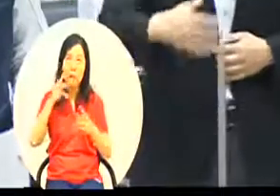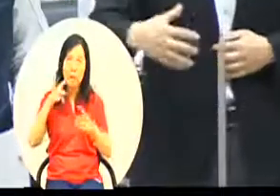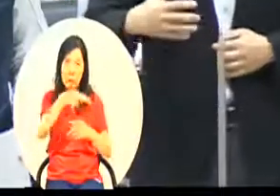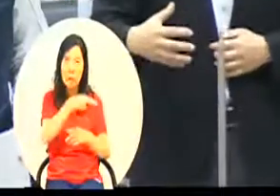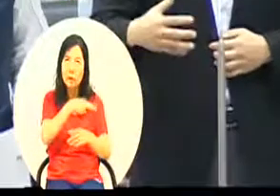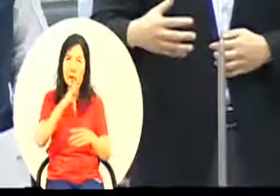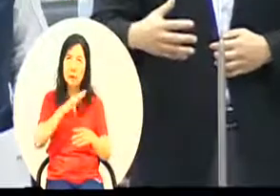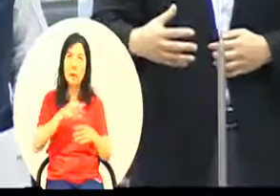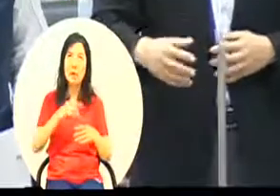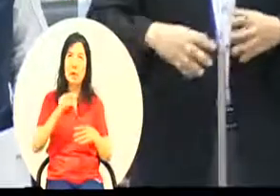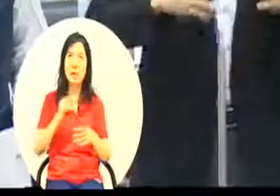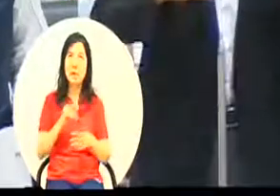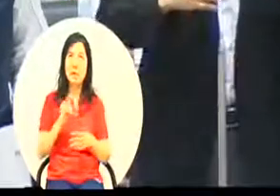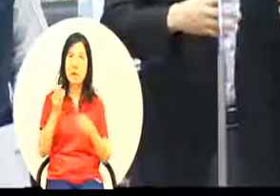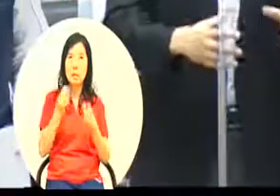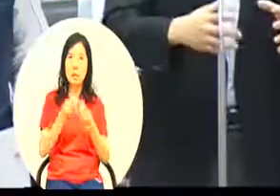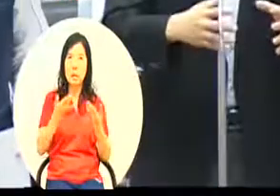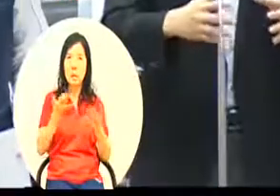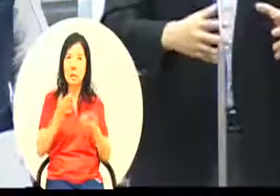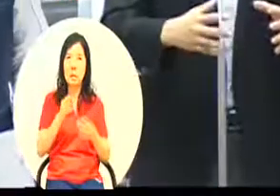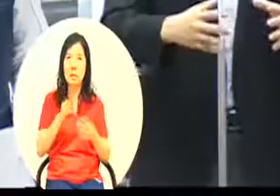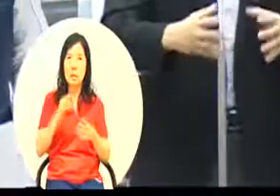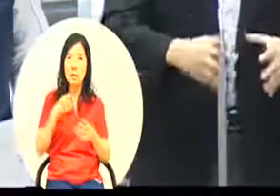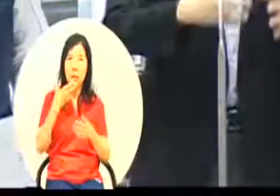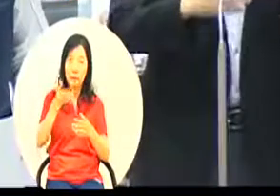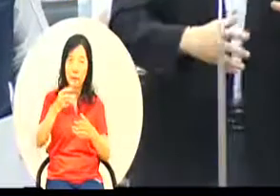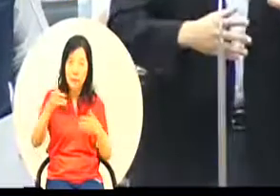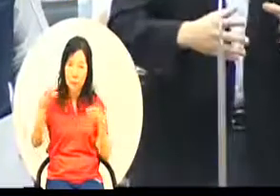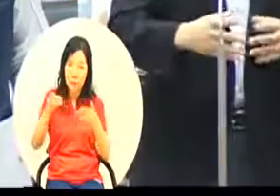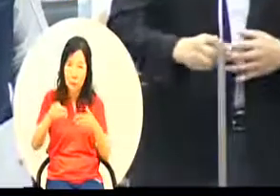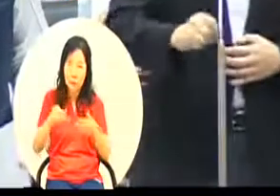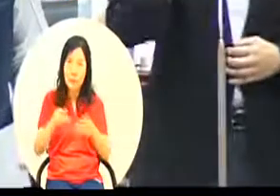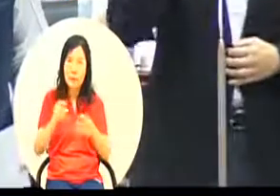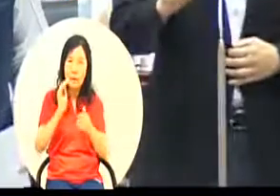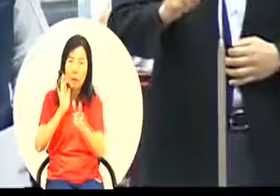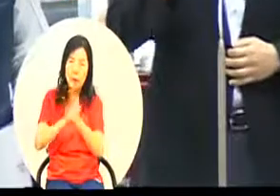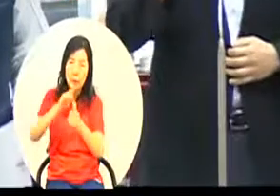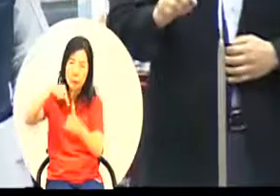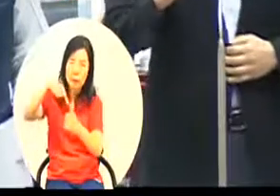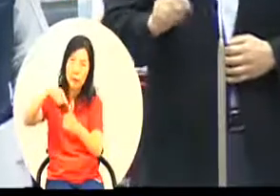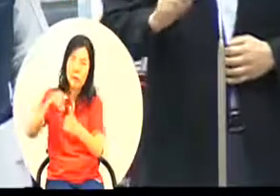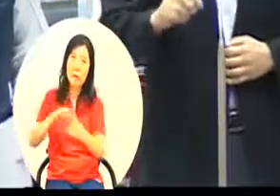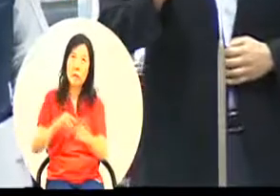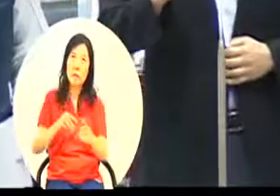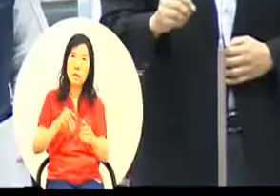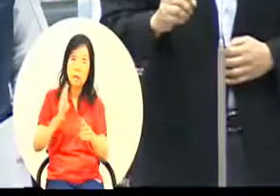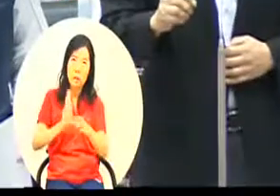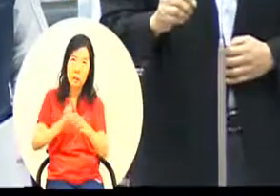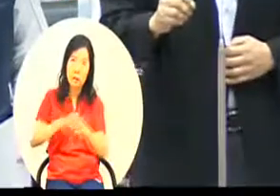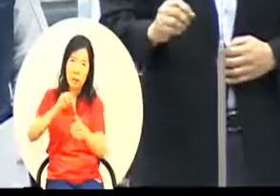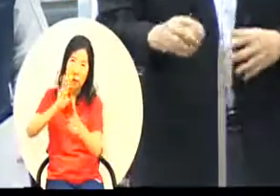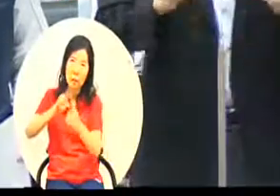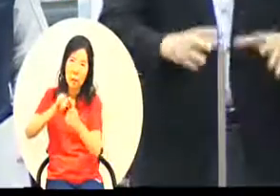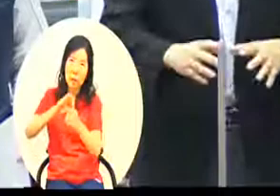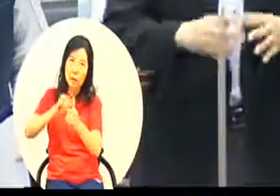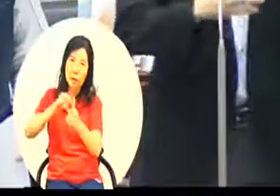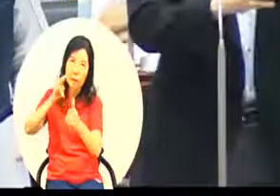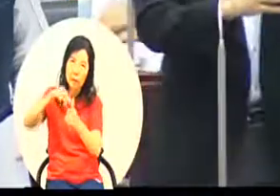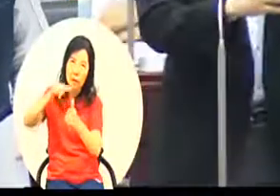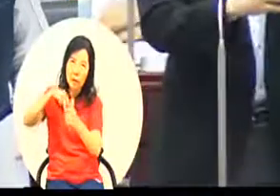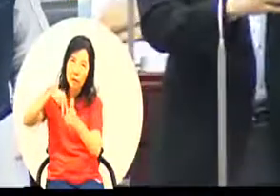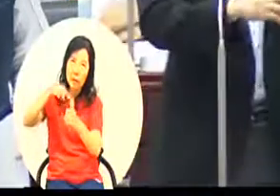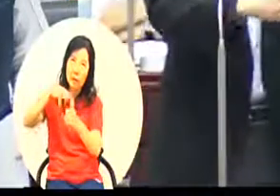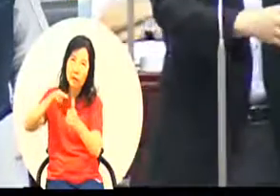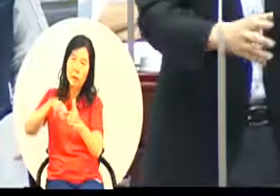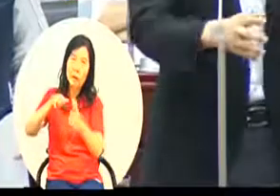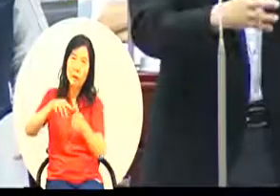品，断绝毒品，然后给他们一个治疗，给他们辅导。然后给他们一个一技之长的一个训练，然后可以回